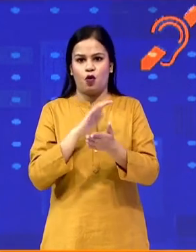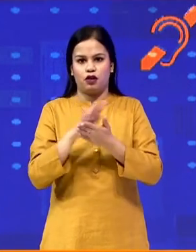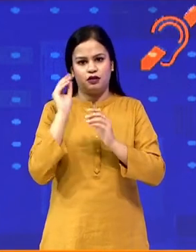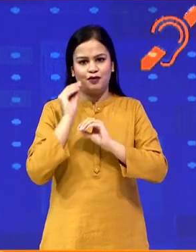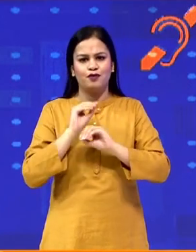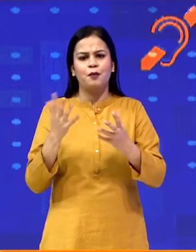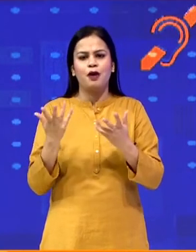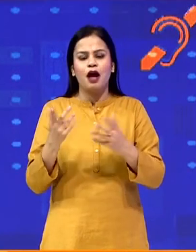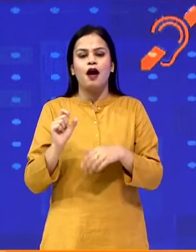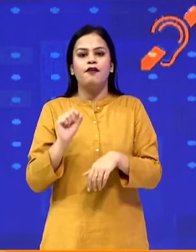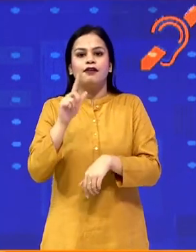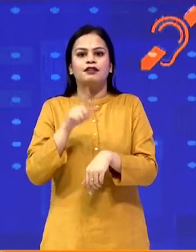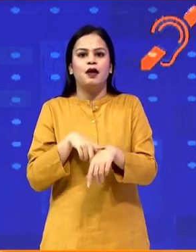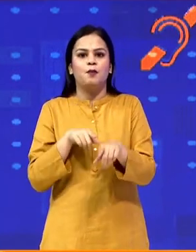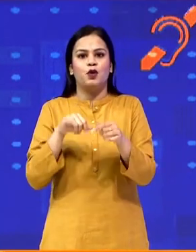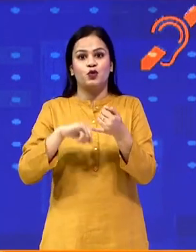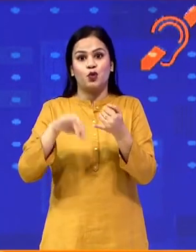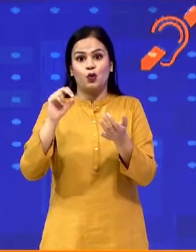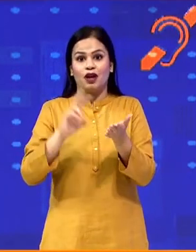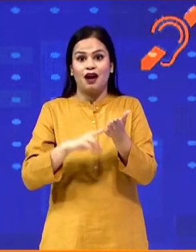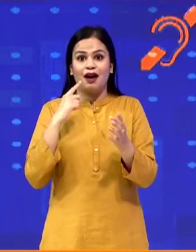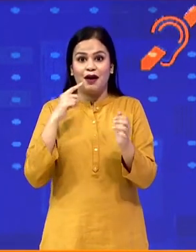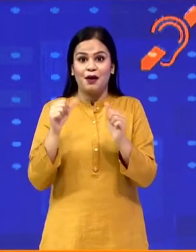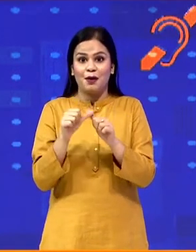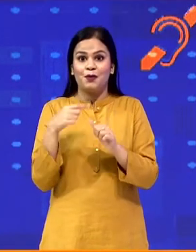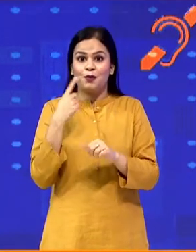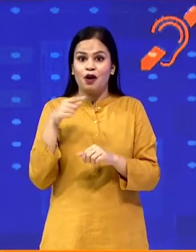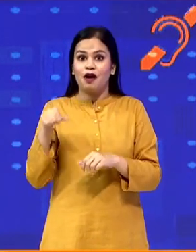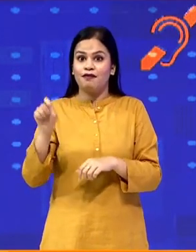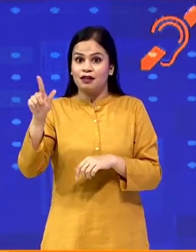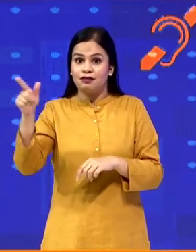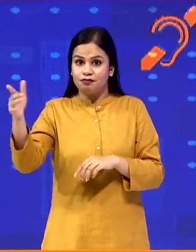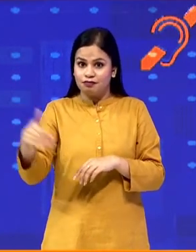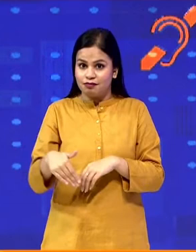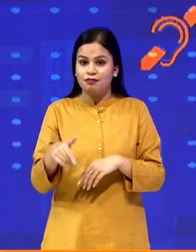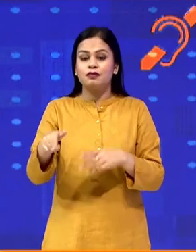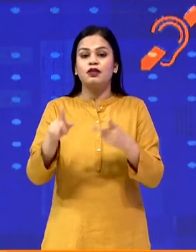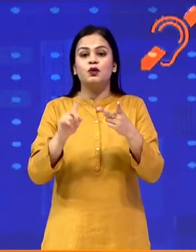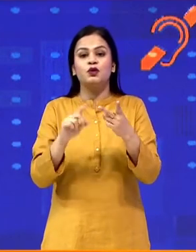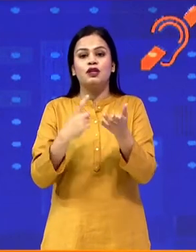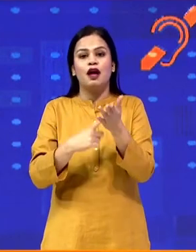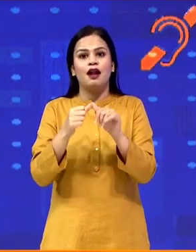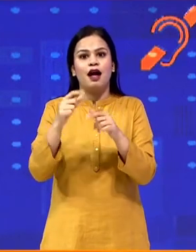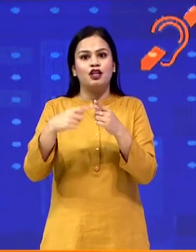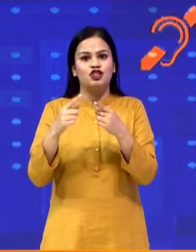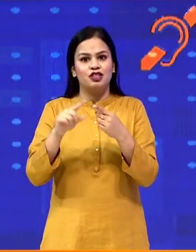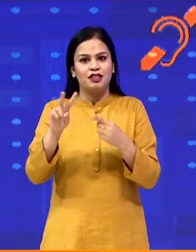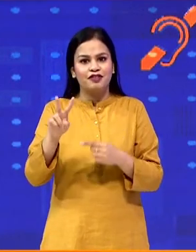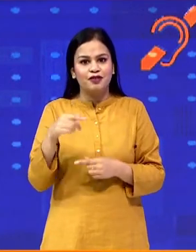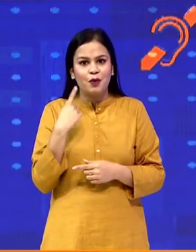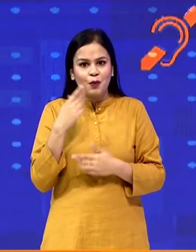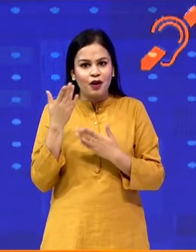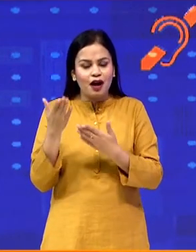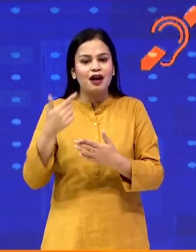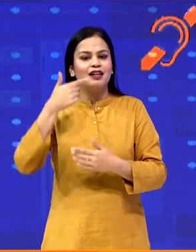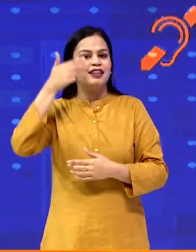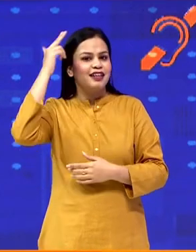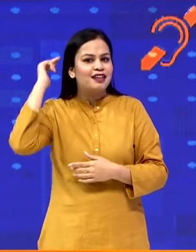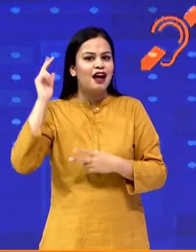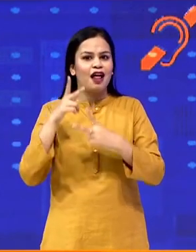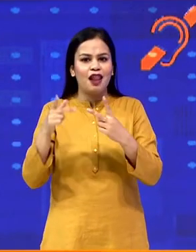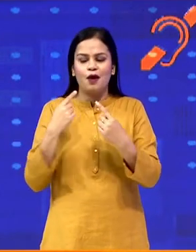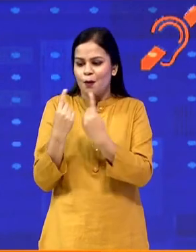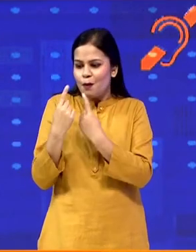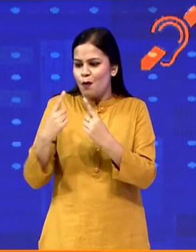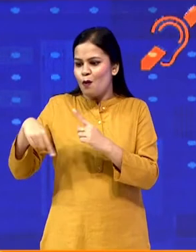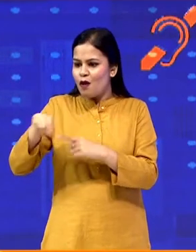सबसे पहले सोनिया गांधी को लाइक सबसे पहले मैं ही राहुल गांधी और इंदिरा गांधी के बड़े में हमारी